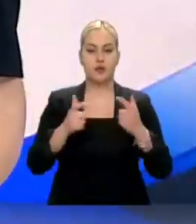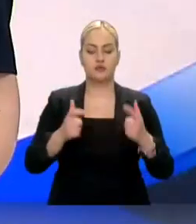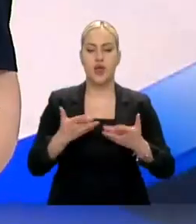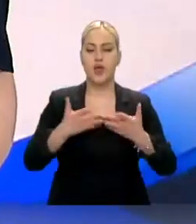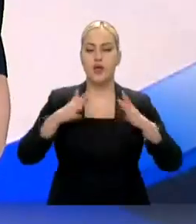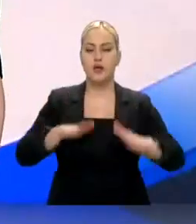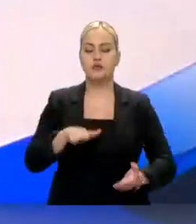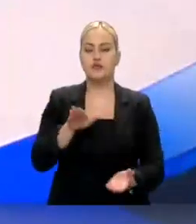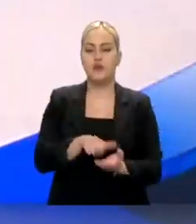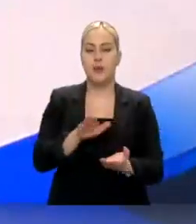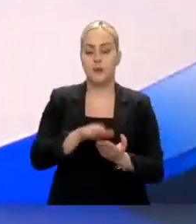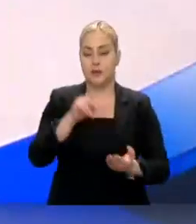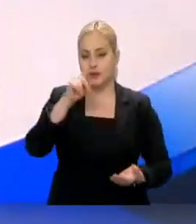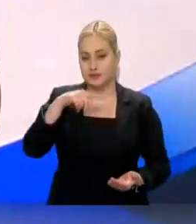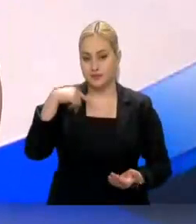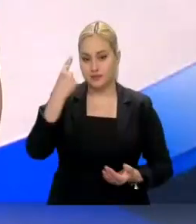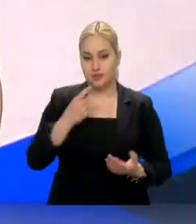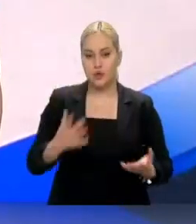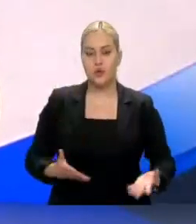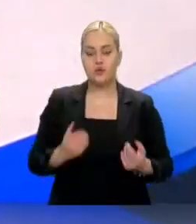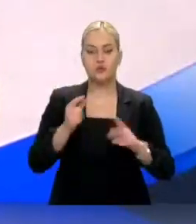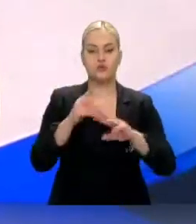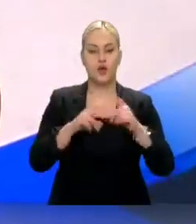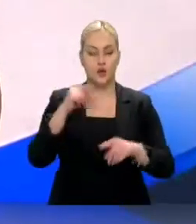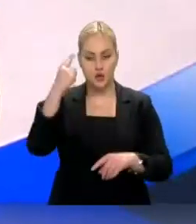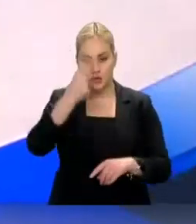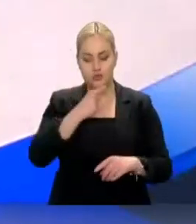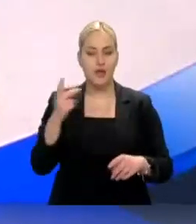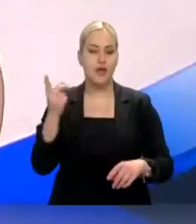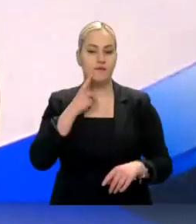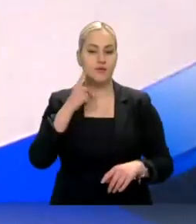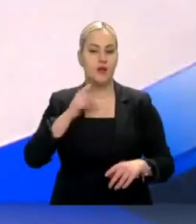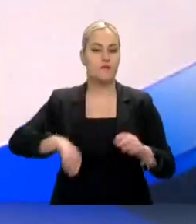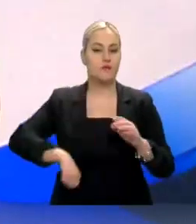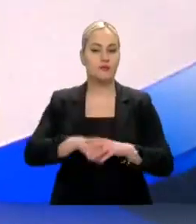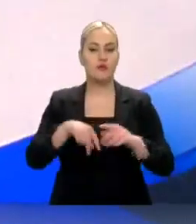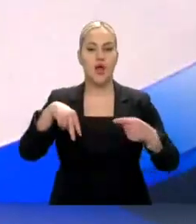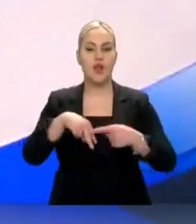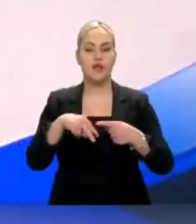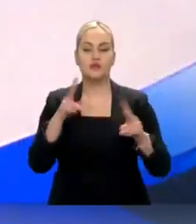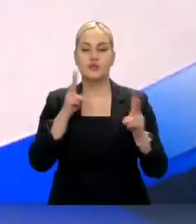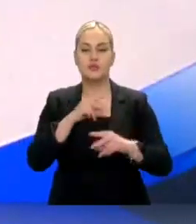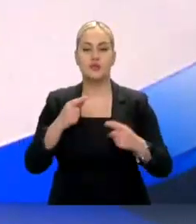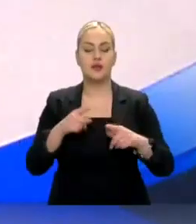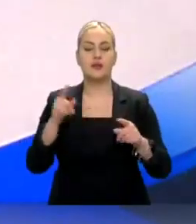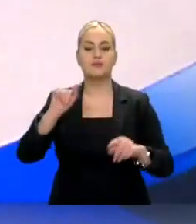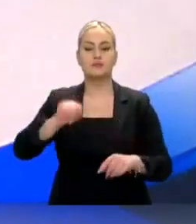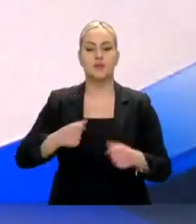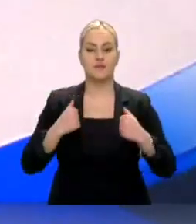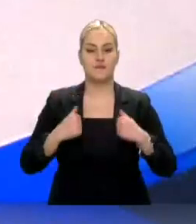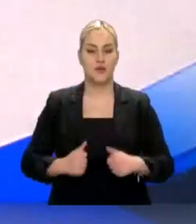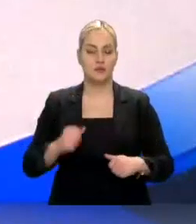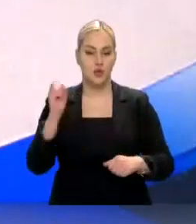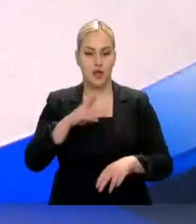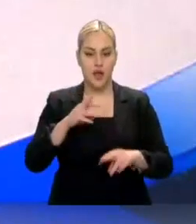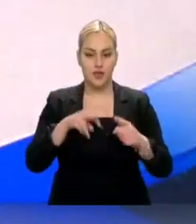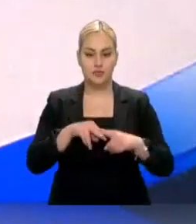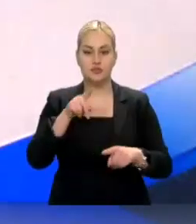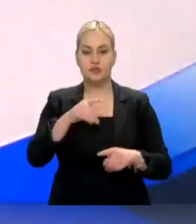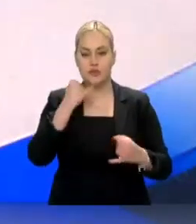Kahramanmaraş'ta enkazdan köpeği sayesinde kurtulan Çınar'ın yüzünü efsane futbolcu Alex güldürdü imzalı formasını